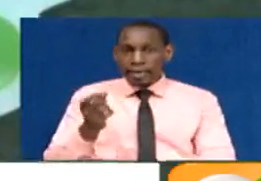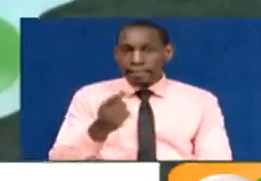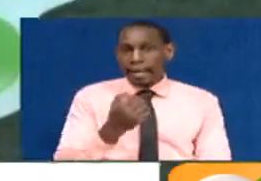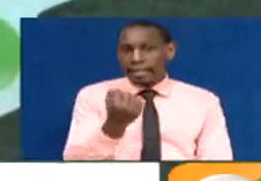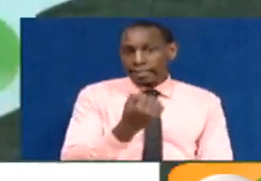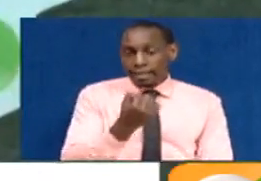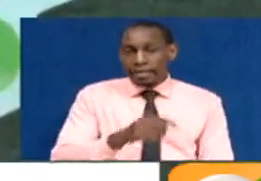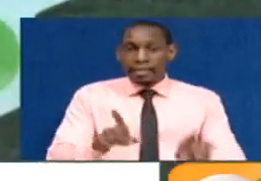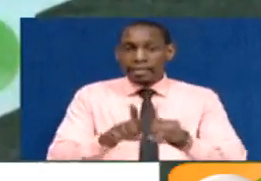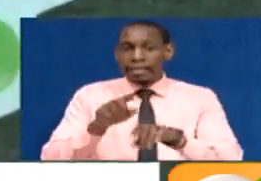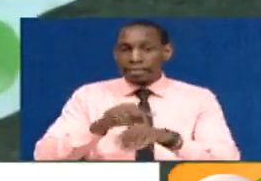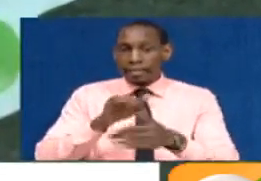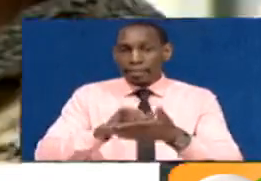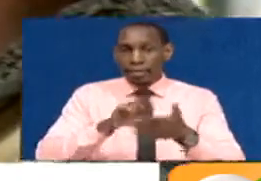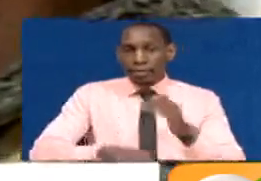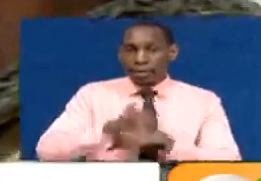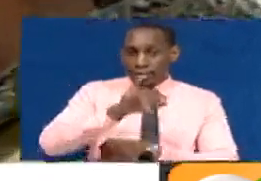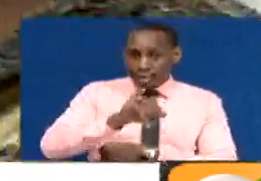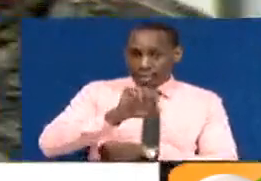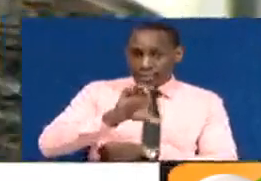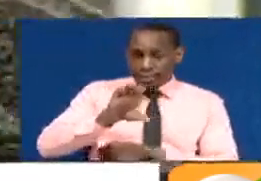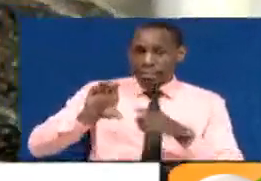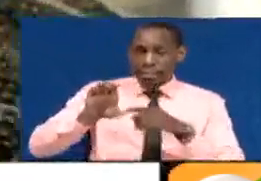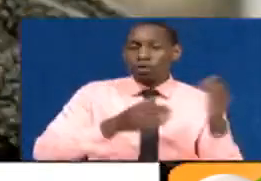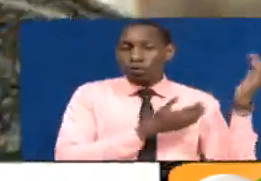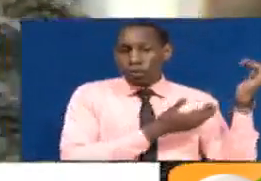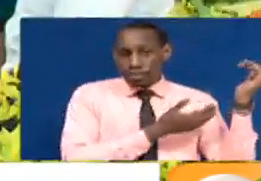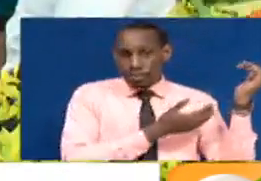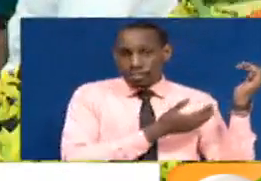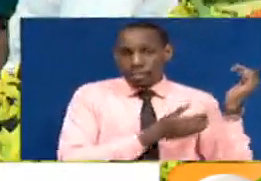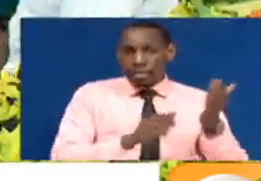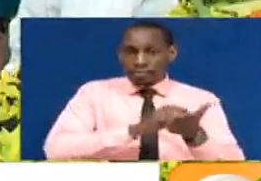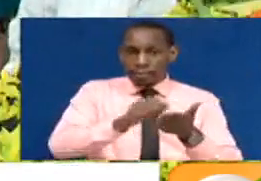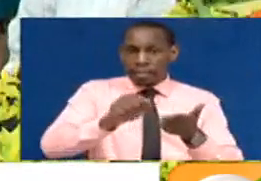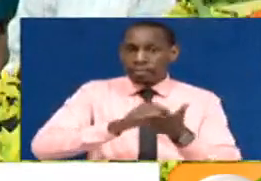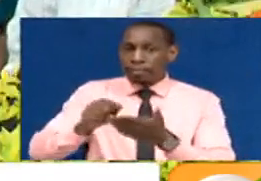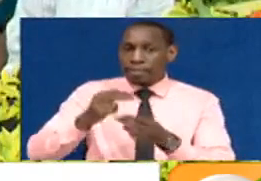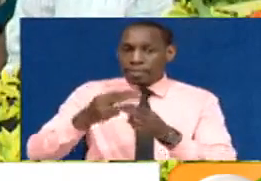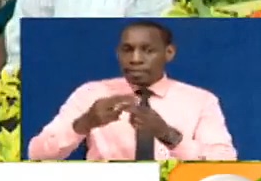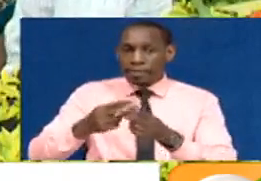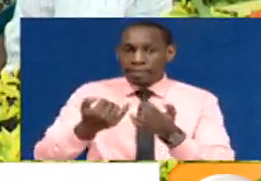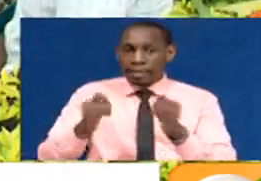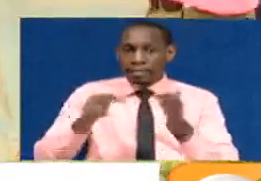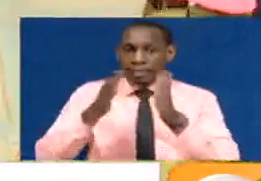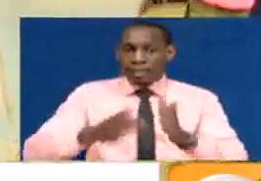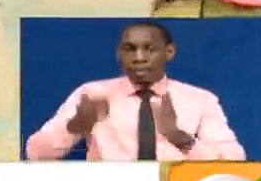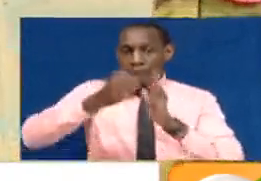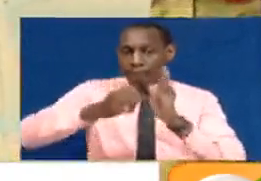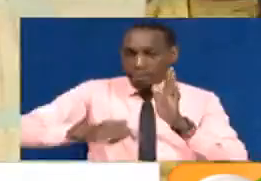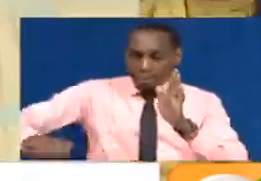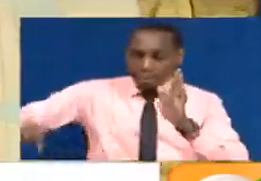huu, wakati ambapo IEBC inatarajiwa kuwa imechapisha majina ya wagombea huru.